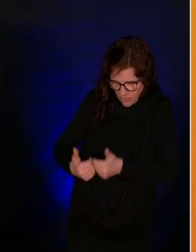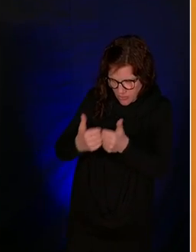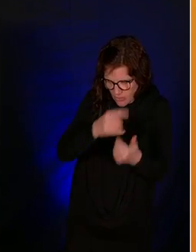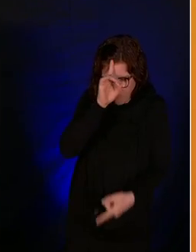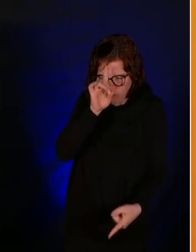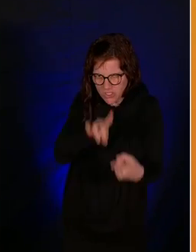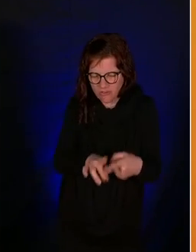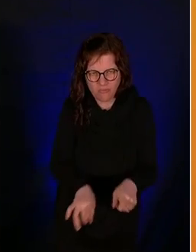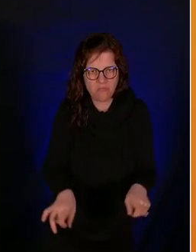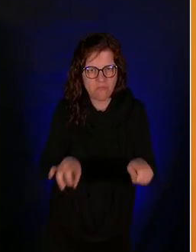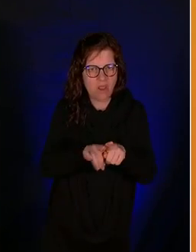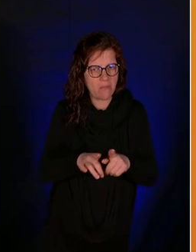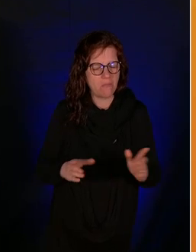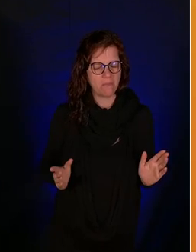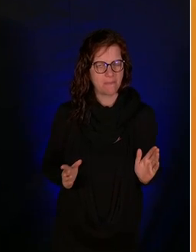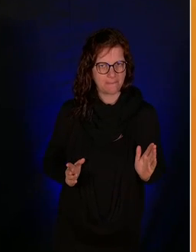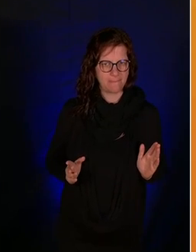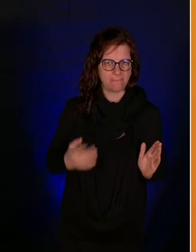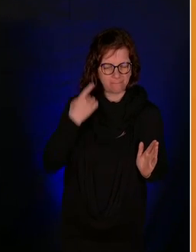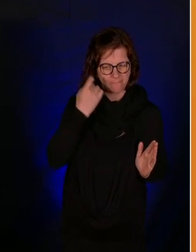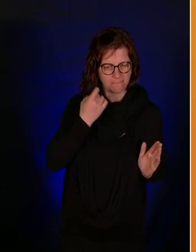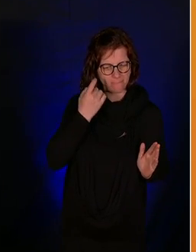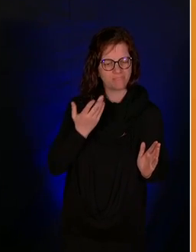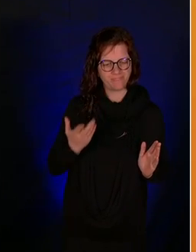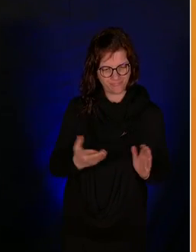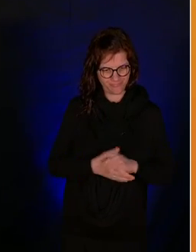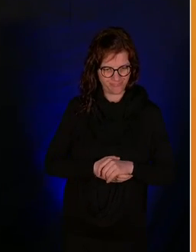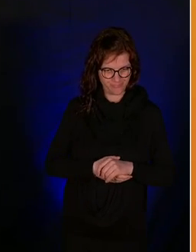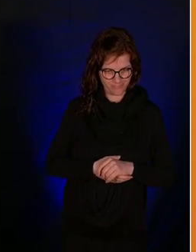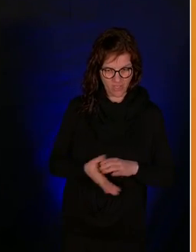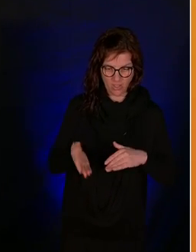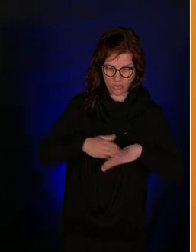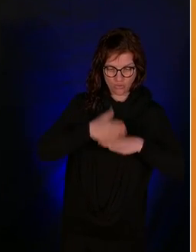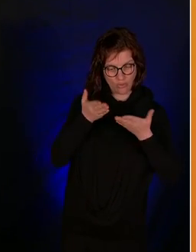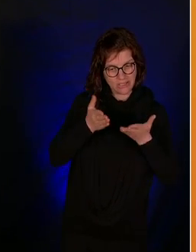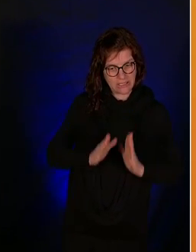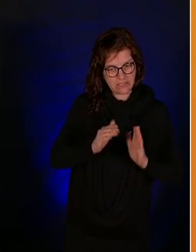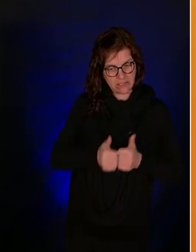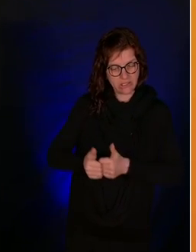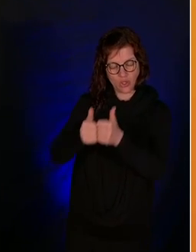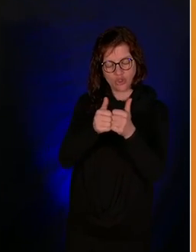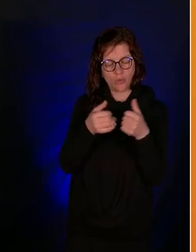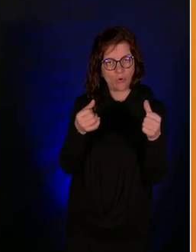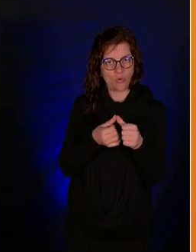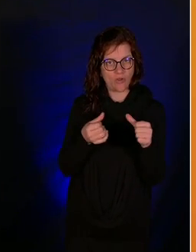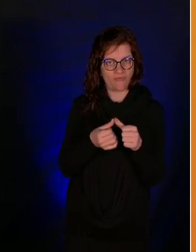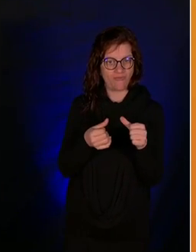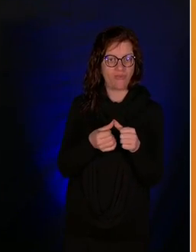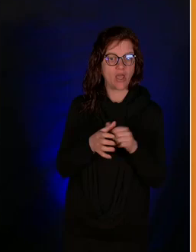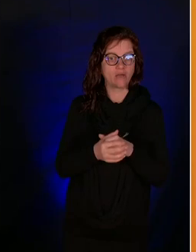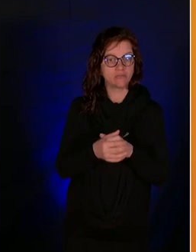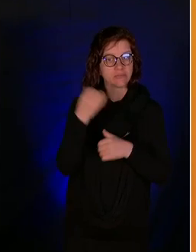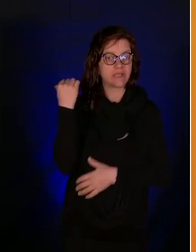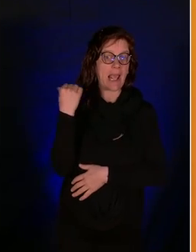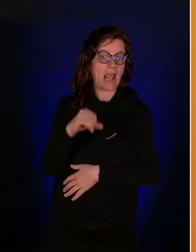même chose. Et du coup, on a décidé tous ensemble de faire qu'il n'y